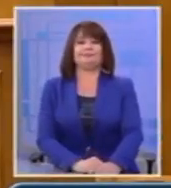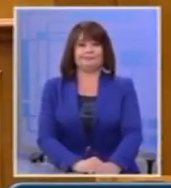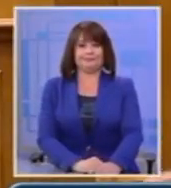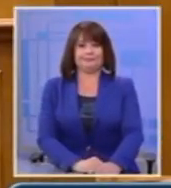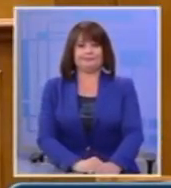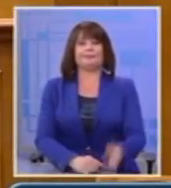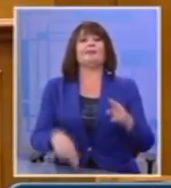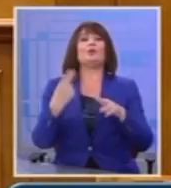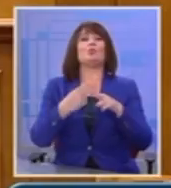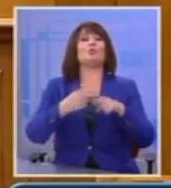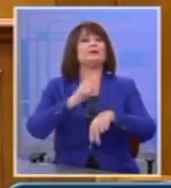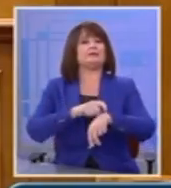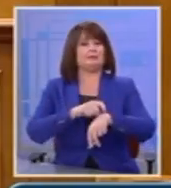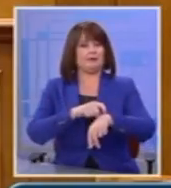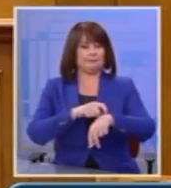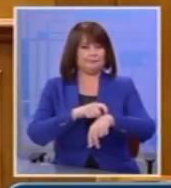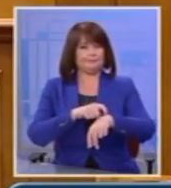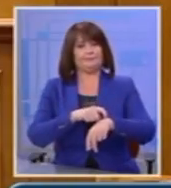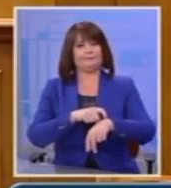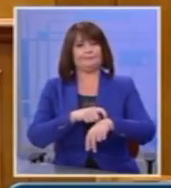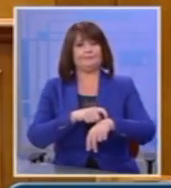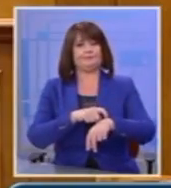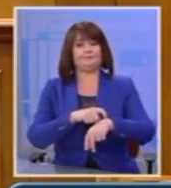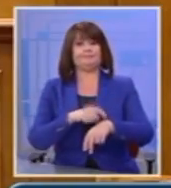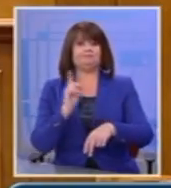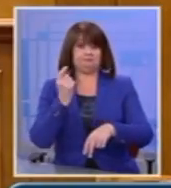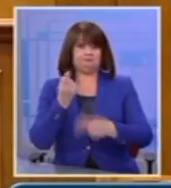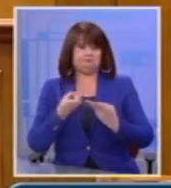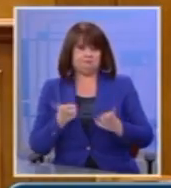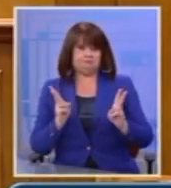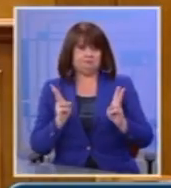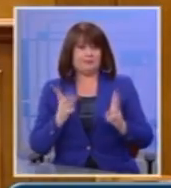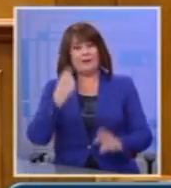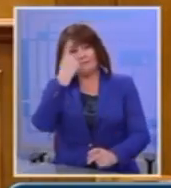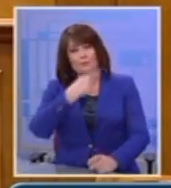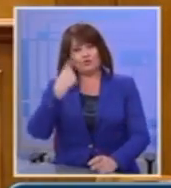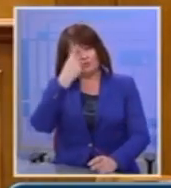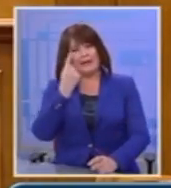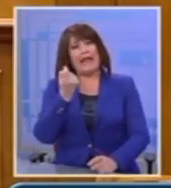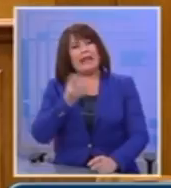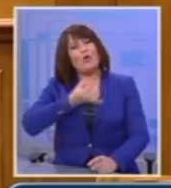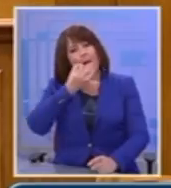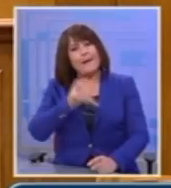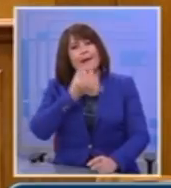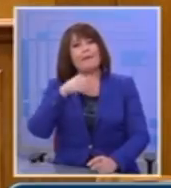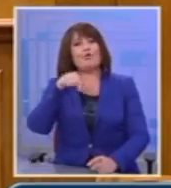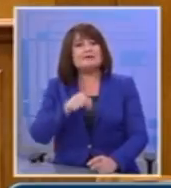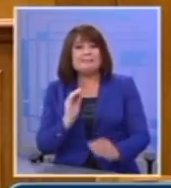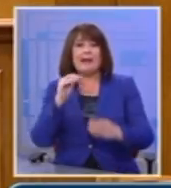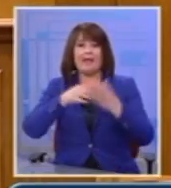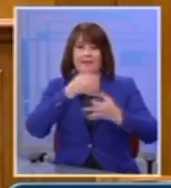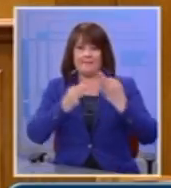είναι μια κρίσιμη στιγμή και θα μου επιτρέψετε ίσως και ένα προσωπικό τόνο στη σημερινή μου